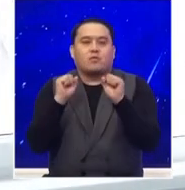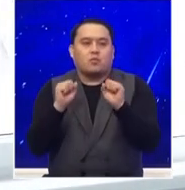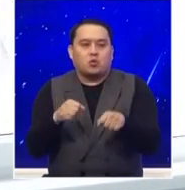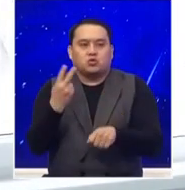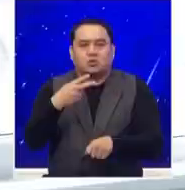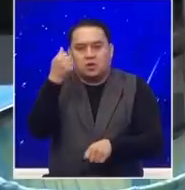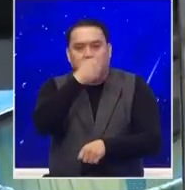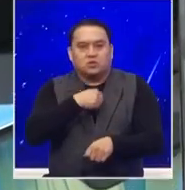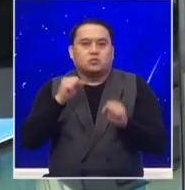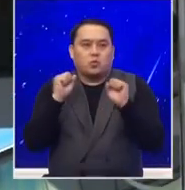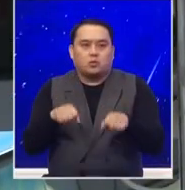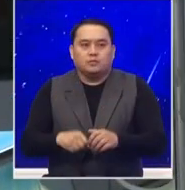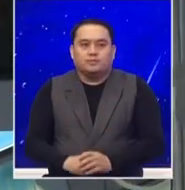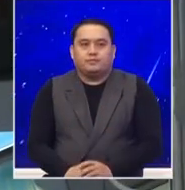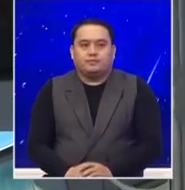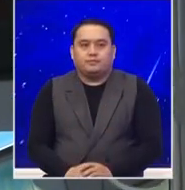20 жылға жарамды.